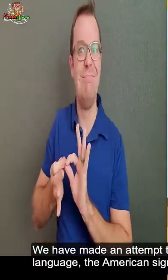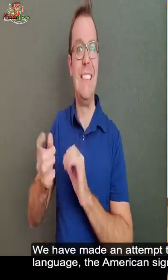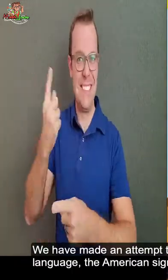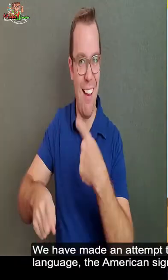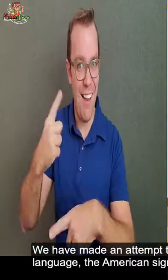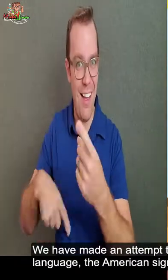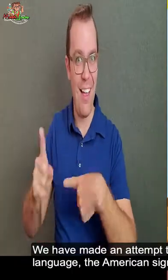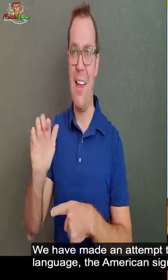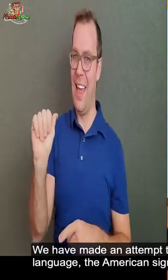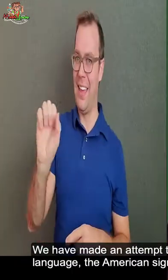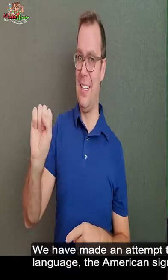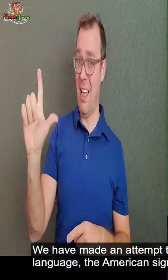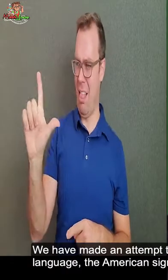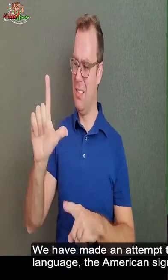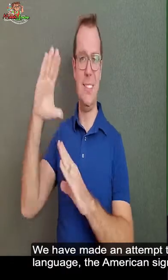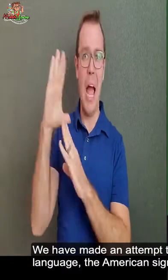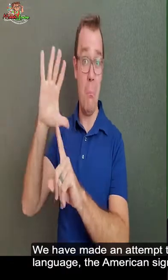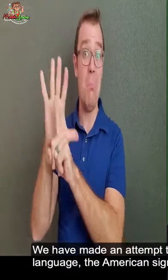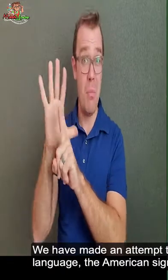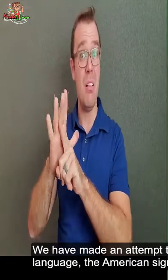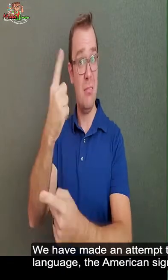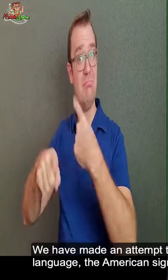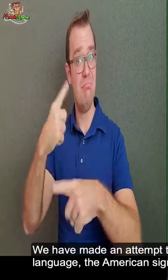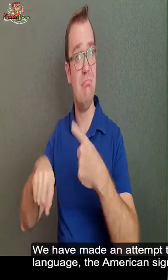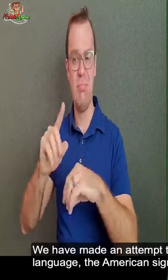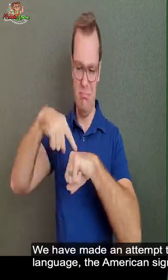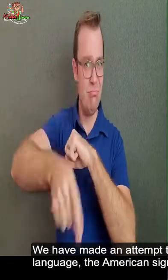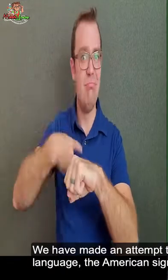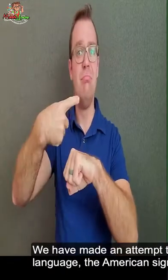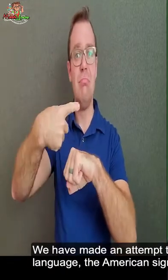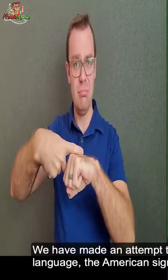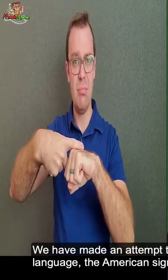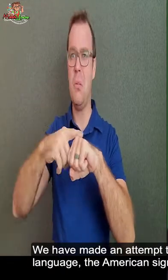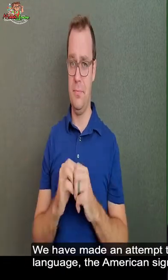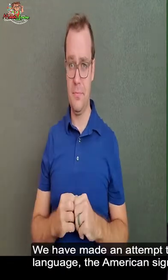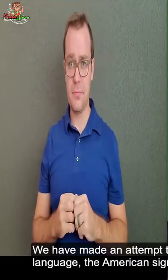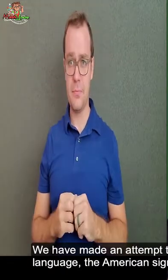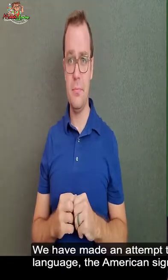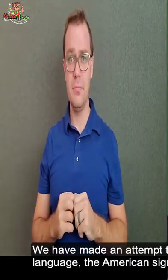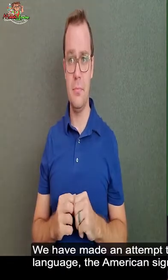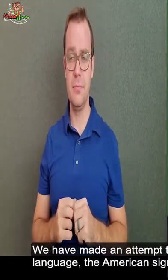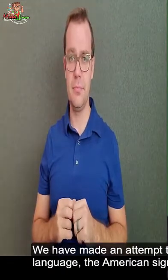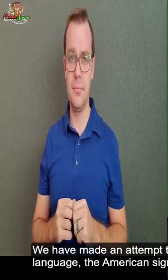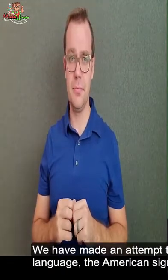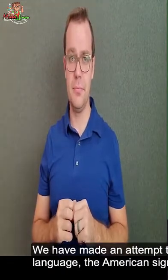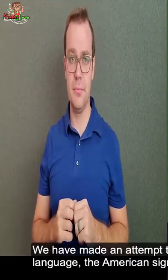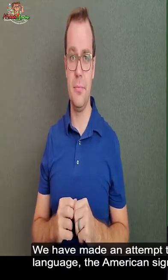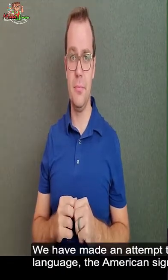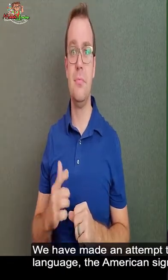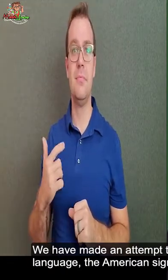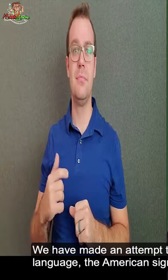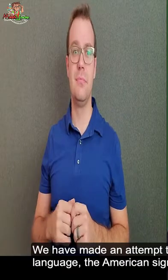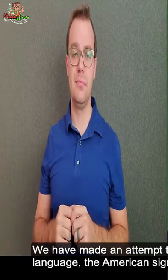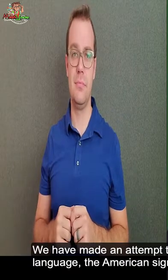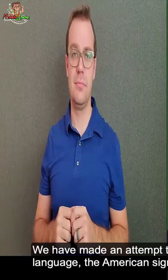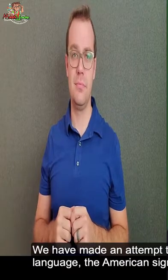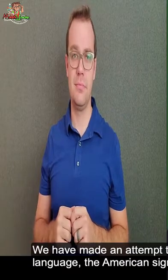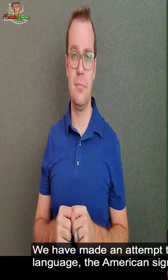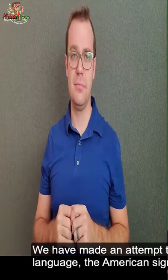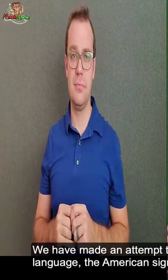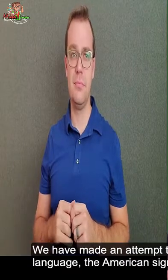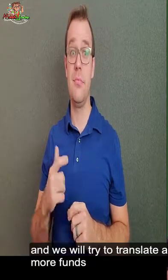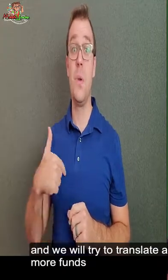द मोस्ट अंडरस्टूड साइन लैंग्वेज अमेरिकन साइन लैंग्वेज के अंदर इसको डब करने की कोशिश की है, इसको रिकॉर्ड करने की कोशिश